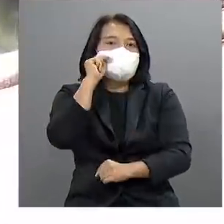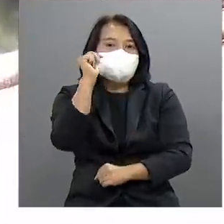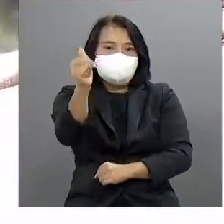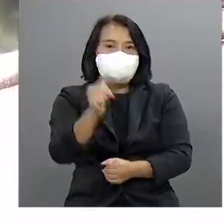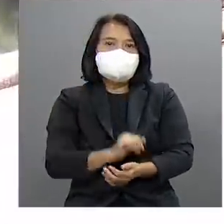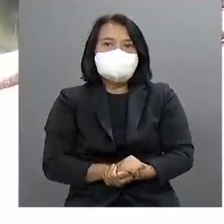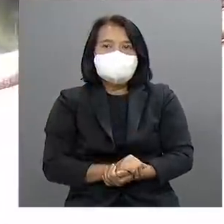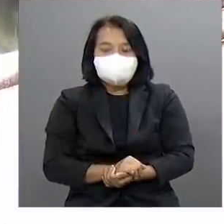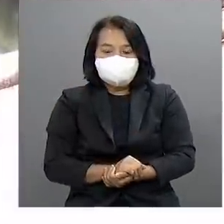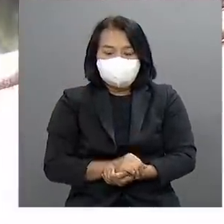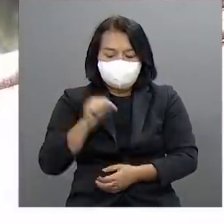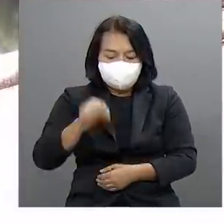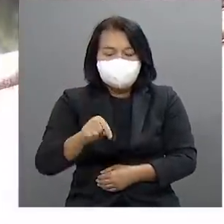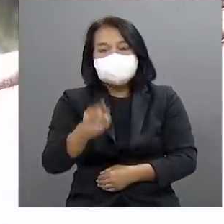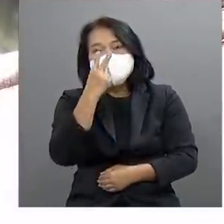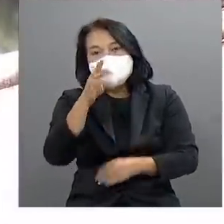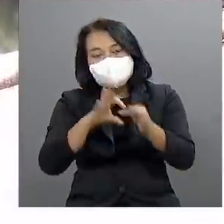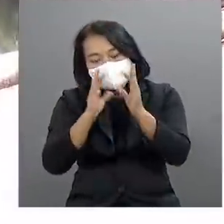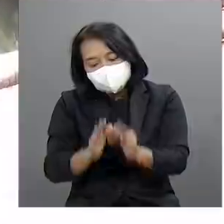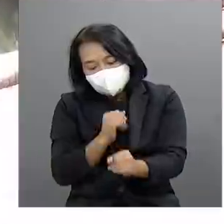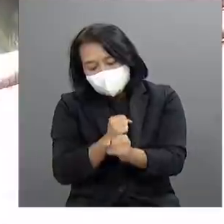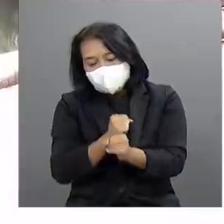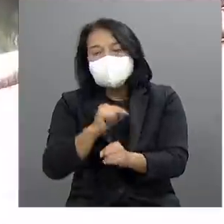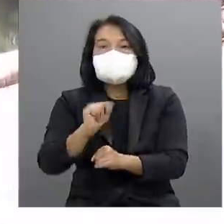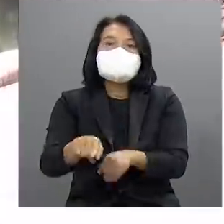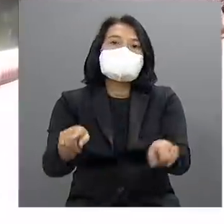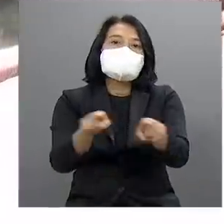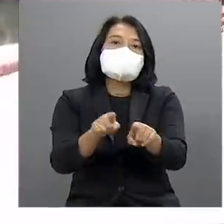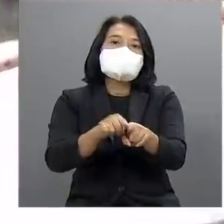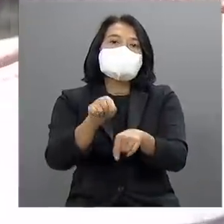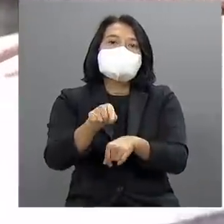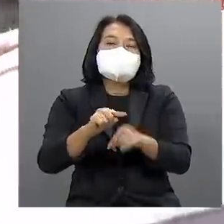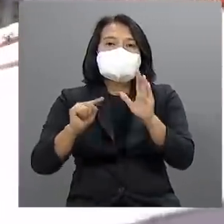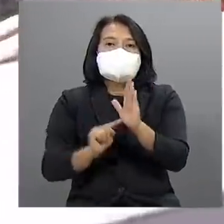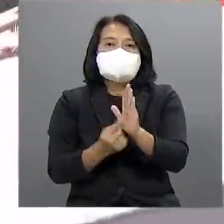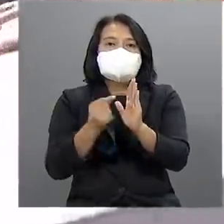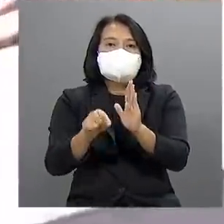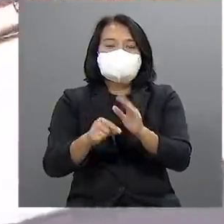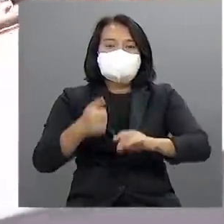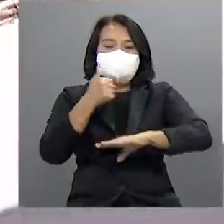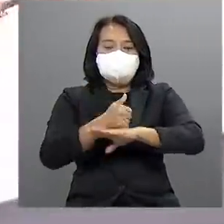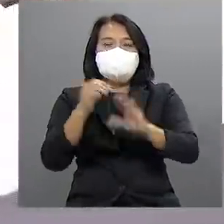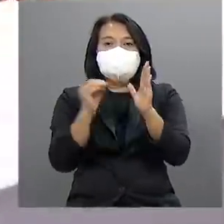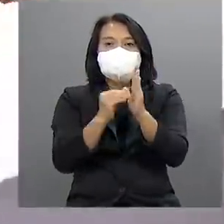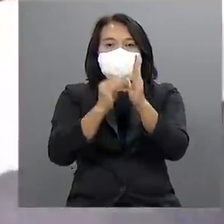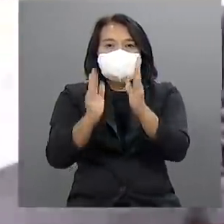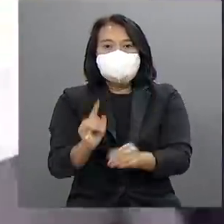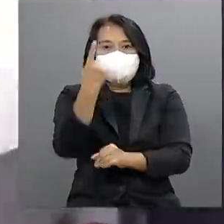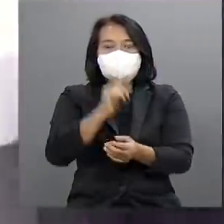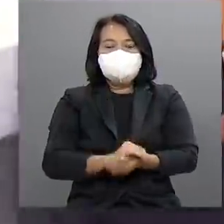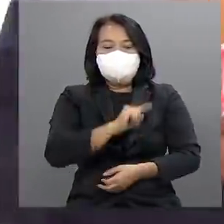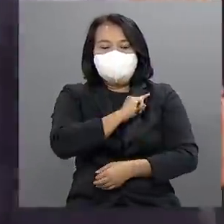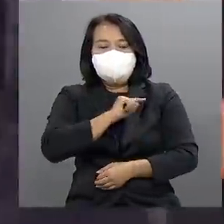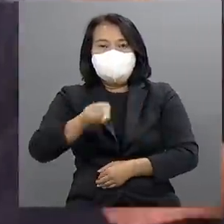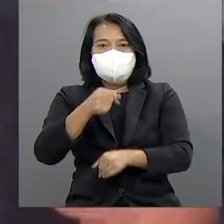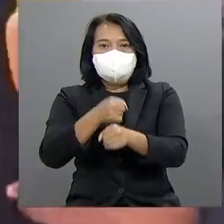เห็นความตื่นตัวของทางเจ้าหน้าที่เหมือนกันนะคะว่าหลังจากที่เริ่มมีผู้ว่าคนใหม่เข้ามาแต่ว่าอาจจะเป็นภารกิจเดิมที่เขาค้างไว้อยู่แล้ว